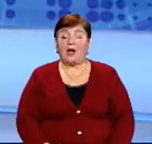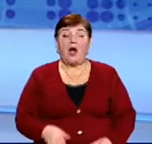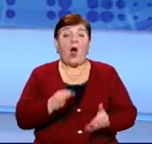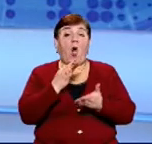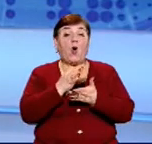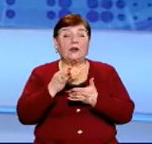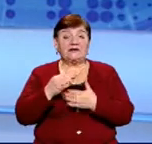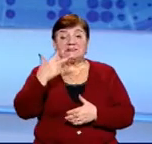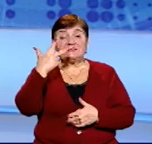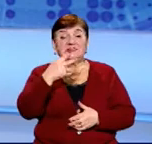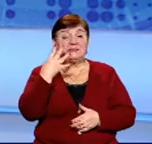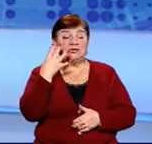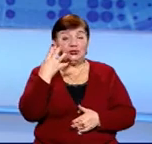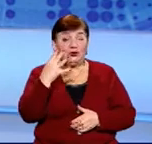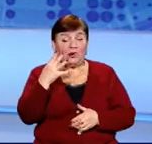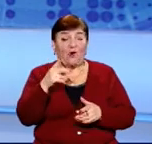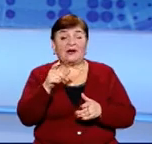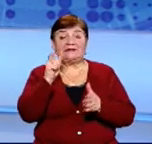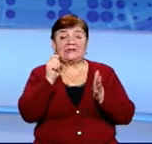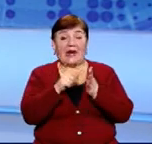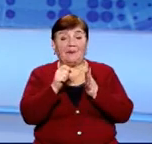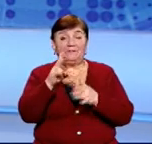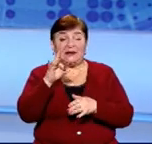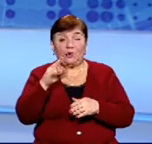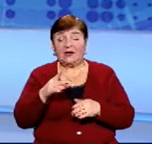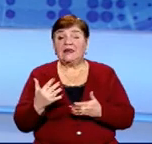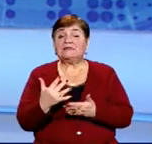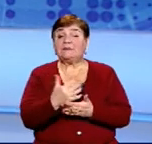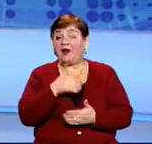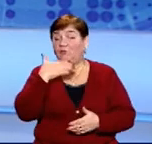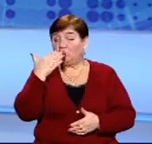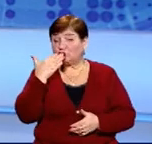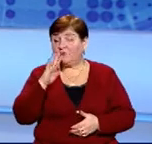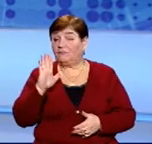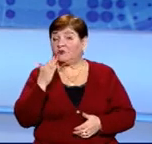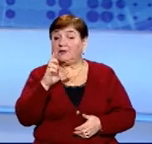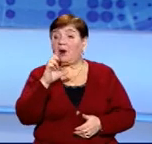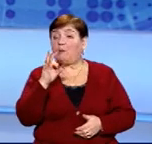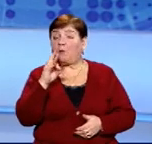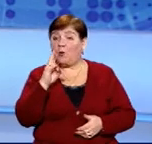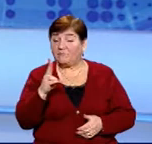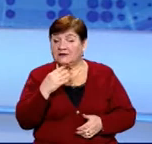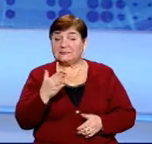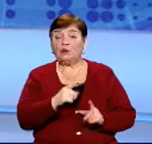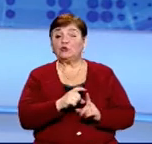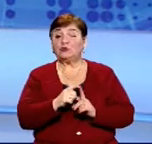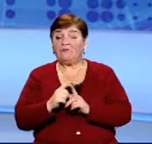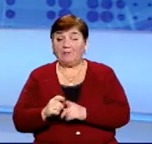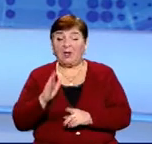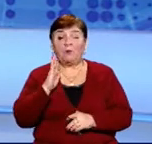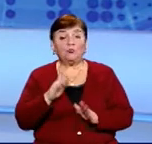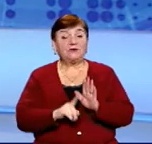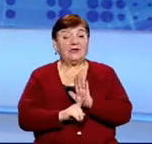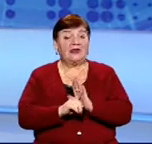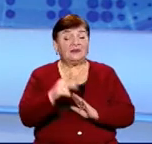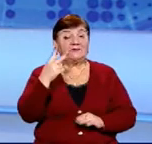Колекцію з 34 металевих набійок для туристичних тростин зібрав ужгородець Володимир Бобков. За його словами, вони виготовлені на